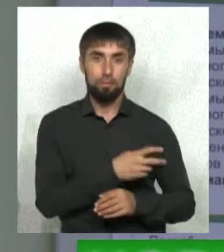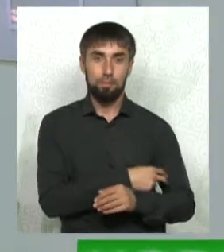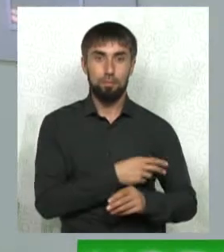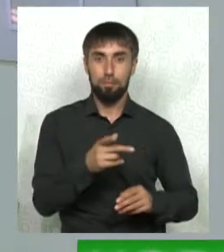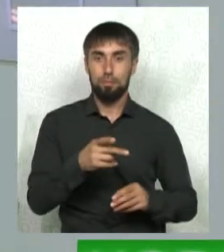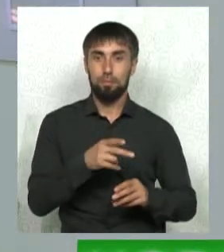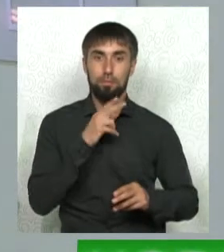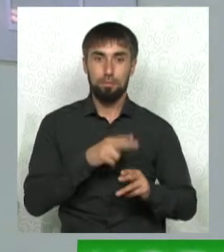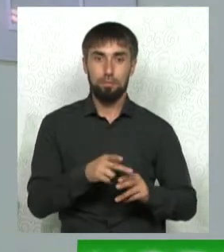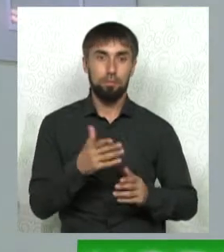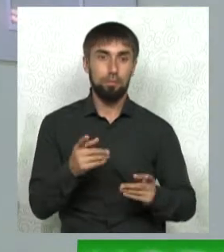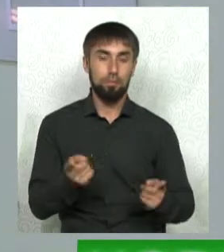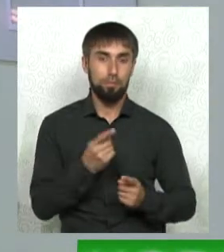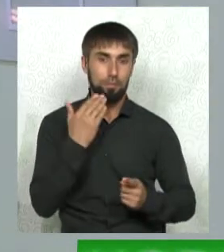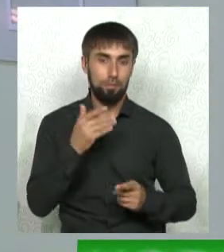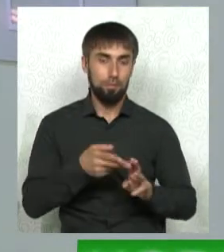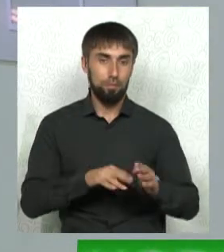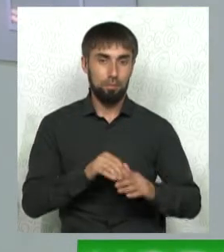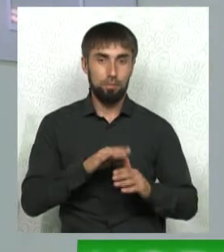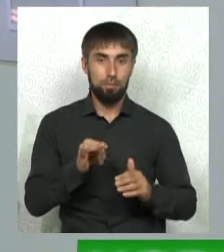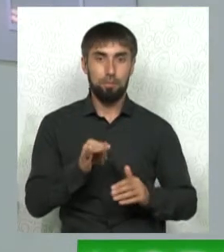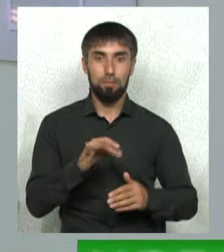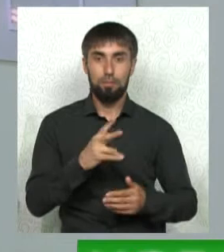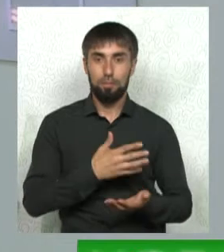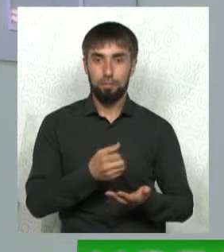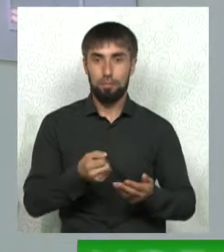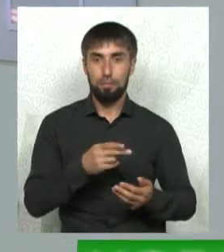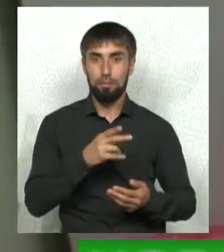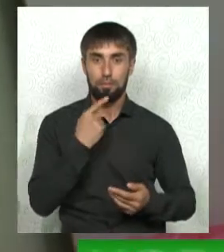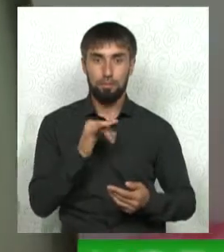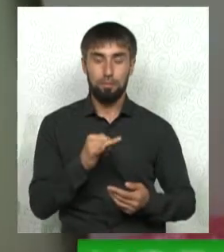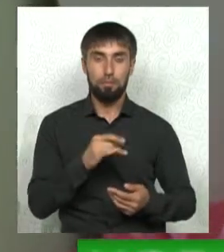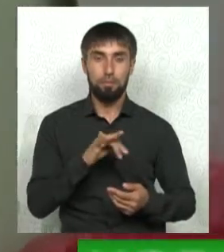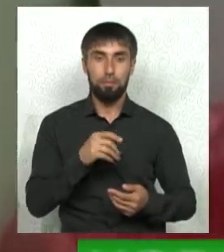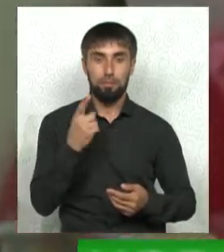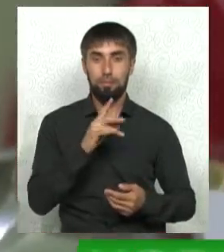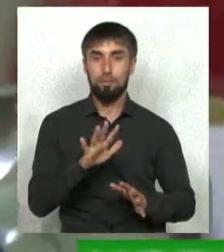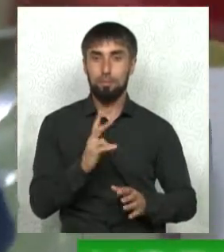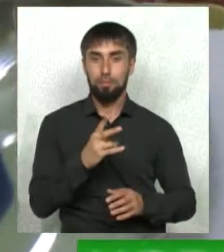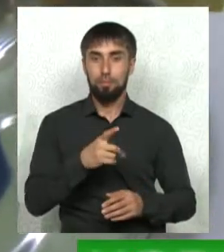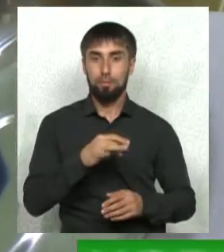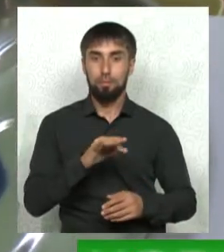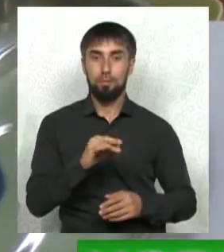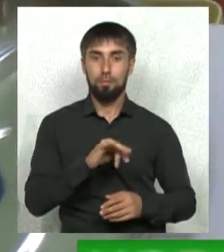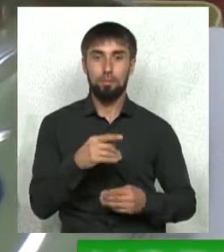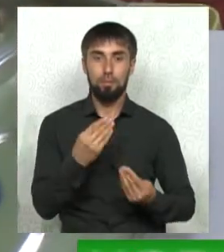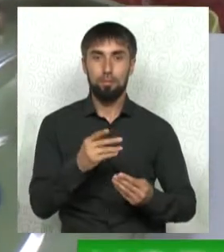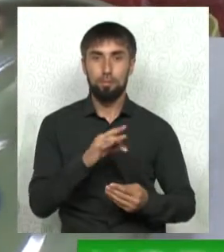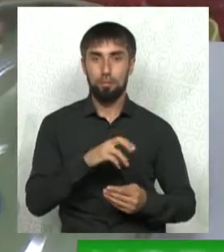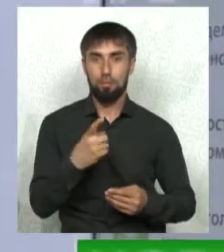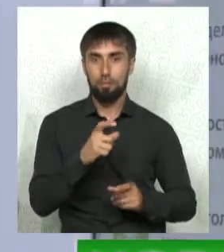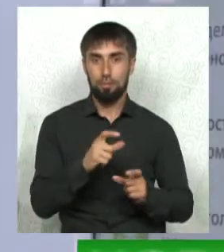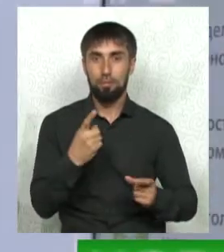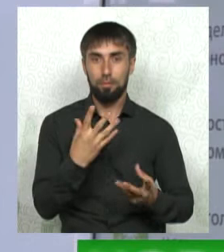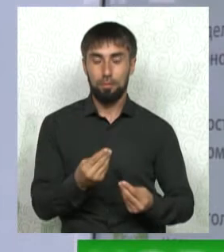рука. У меня взяли кровь, и через день-два я приду за результатами. Только в Назране в «Хеликс» анализы сдают более 100